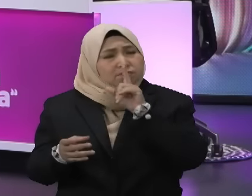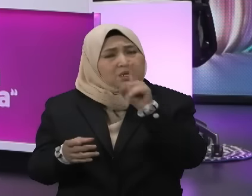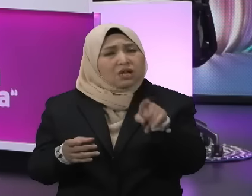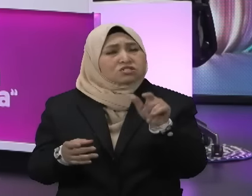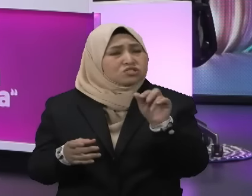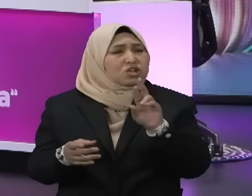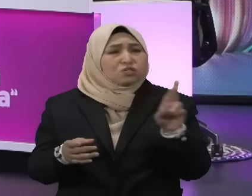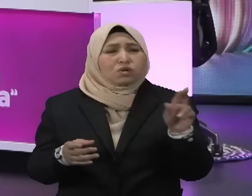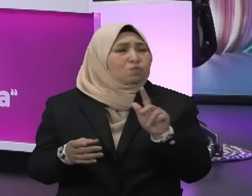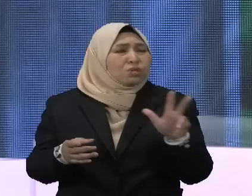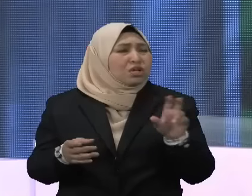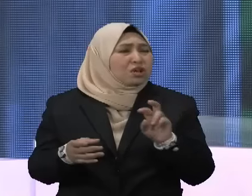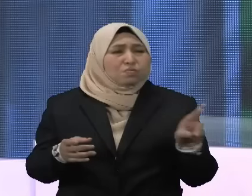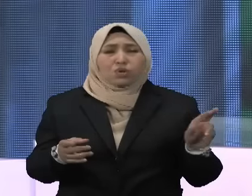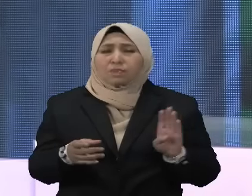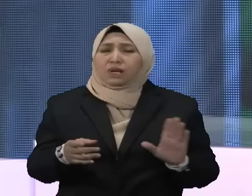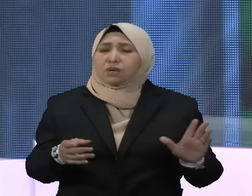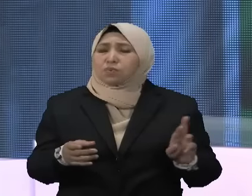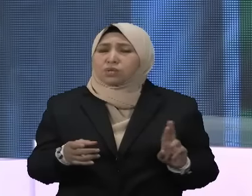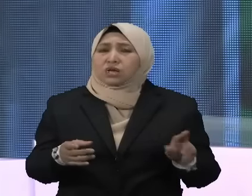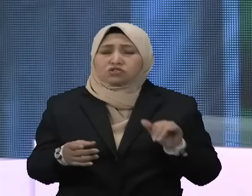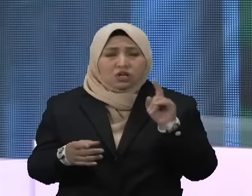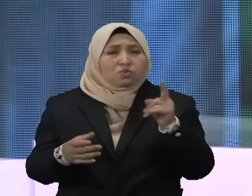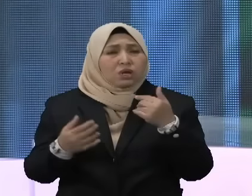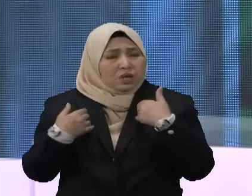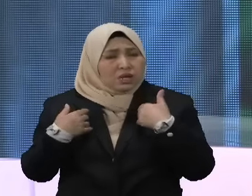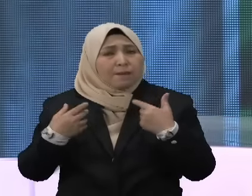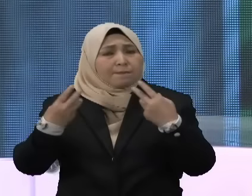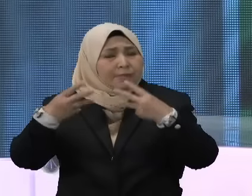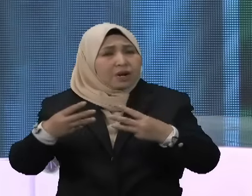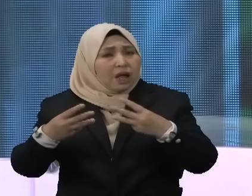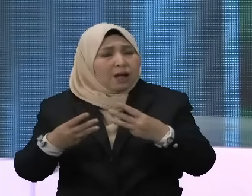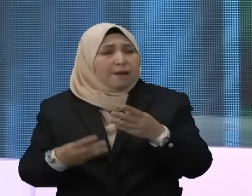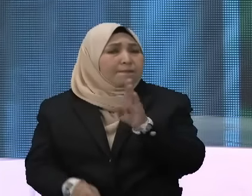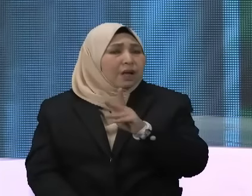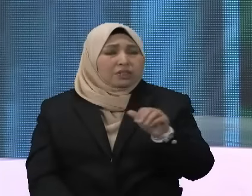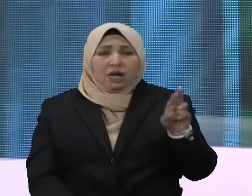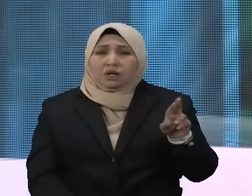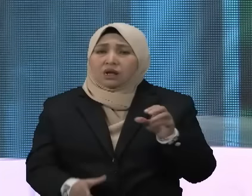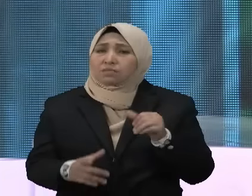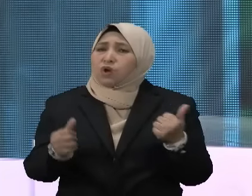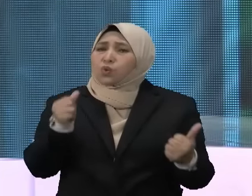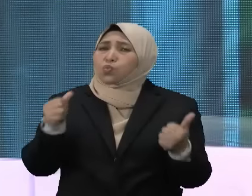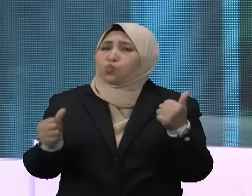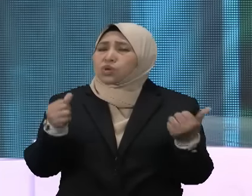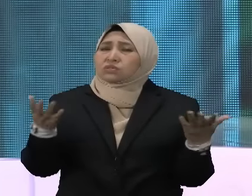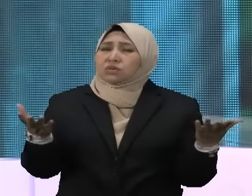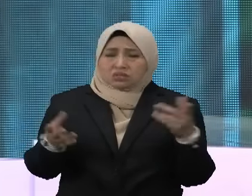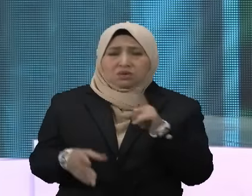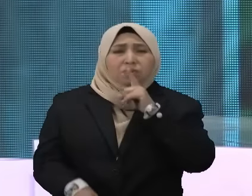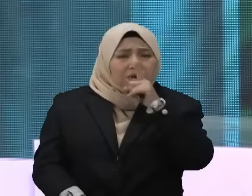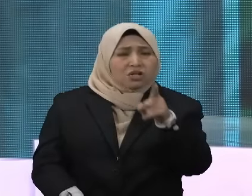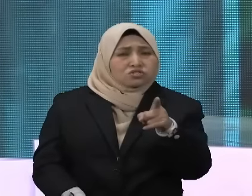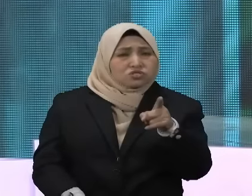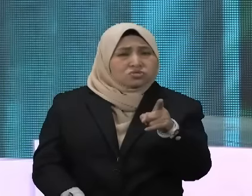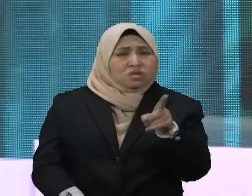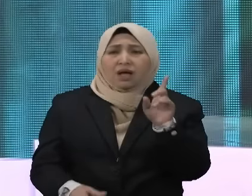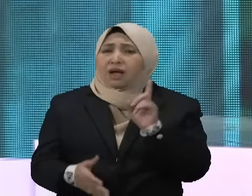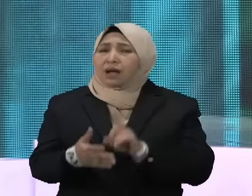1,000, 3,000, 5,000 ni satu adakah pada perang Badar dan mana satu yang sebenarnya dan